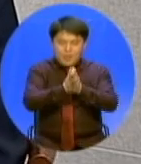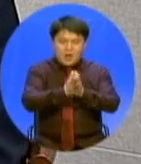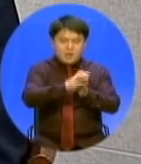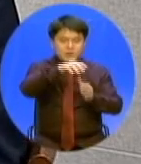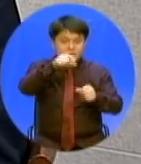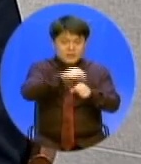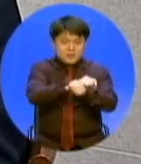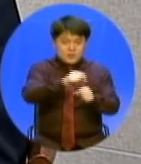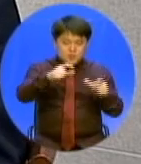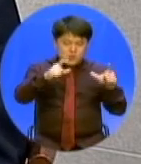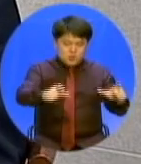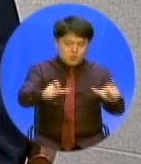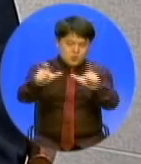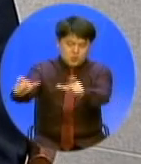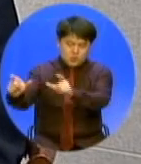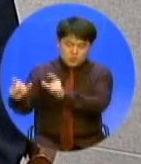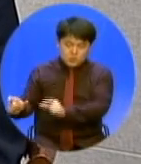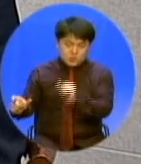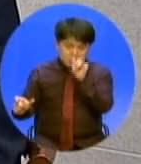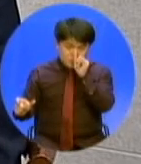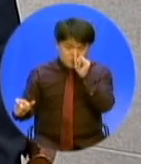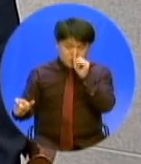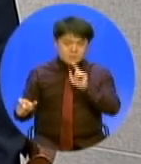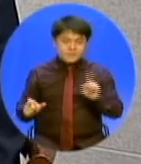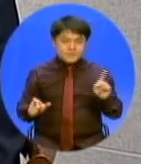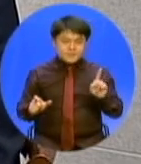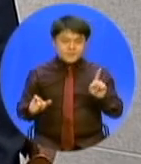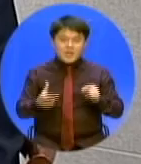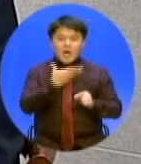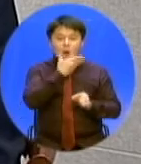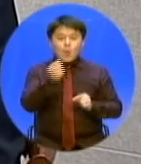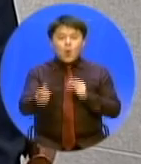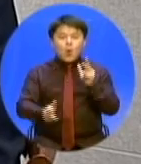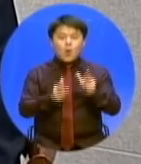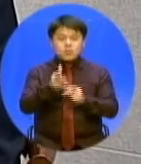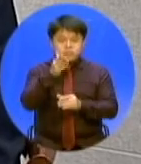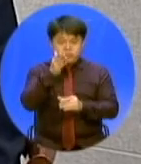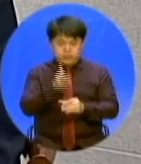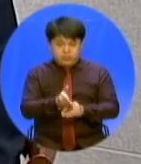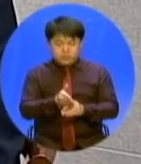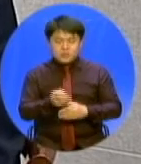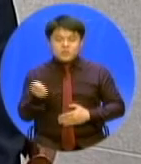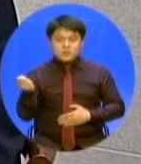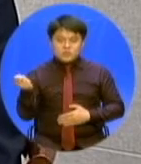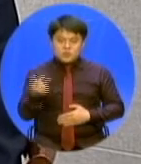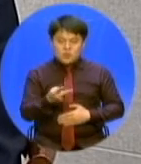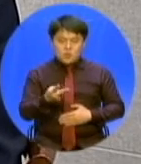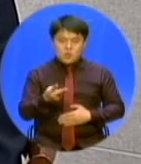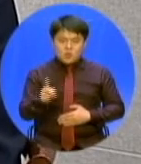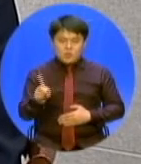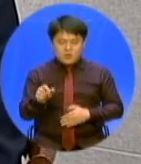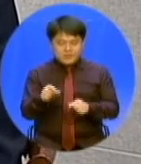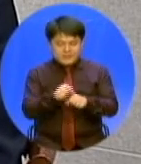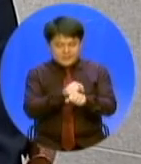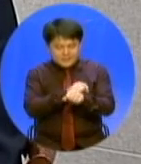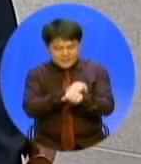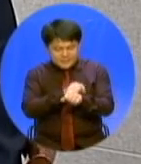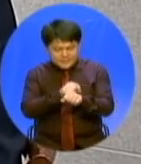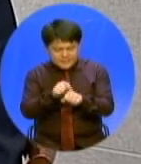한 특정한 이렇게 범위를 정해서 네. 복지 사업을 합니다. 네. 그리고 조금